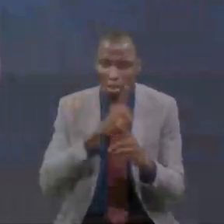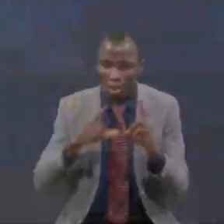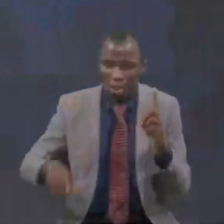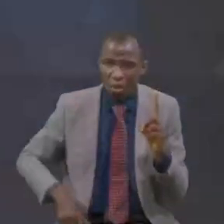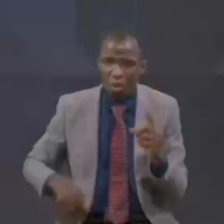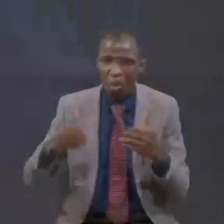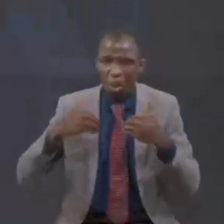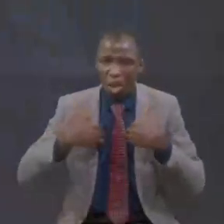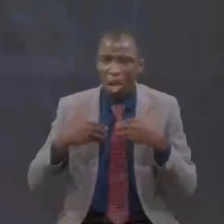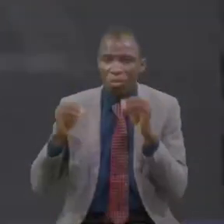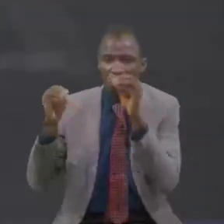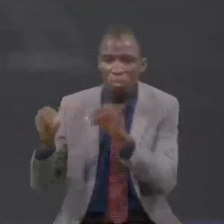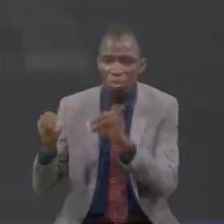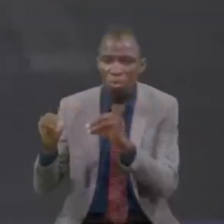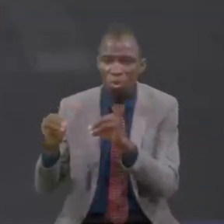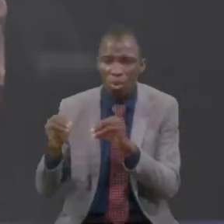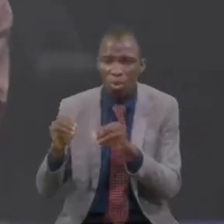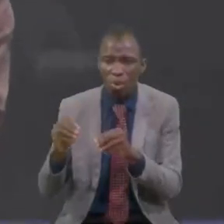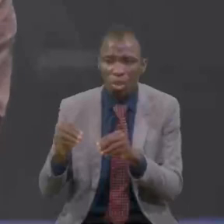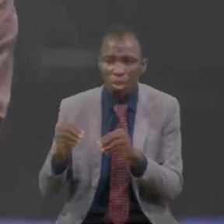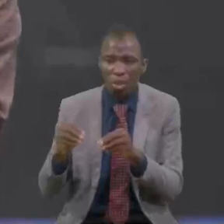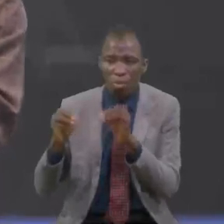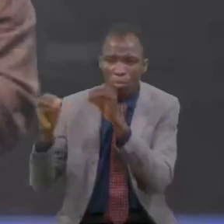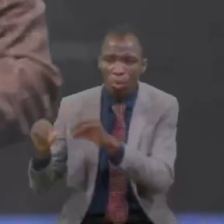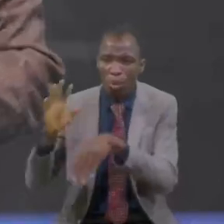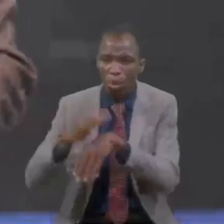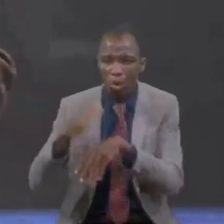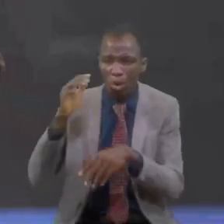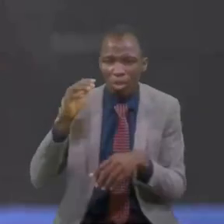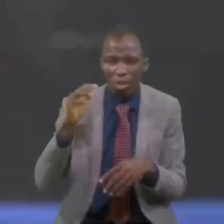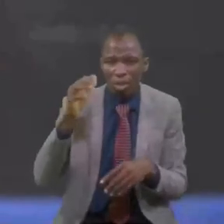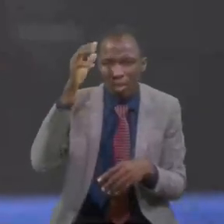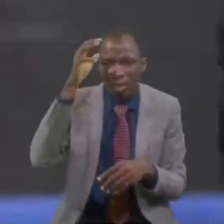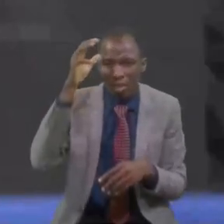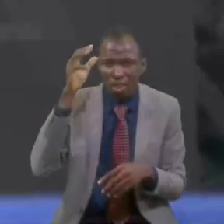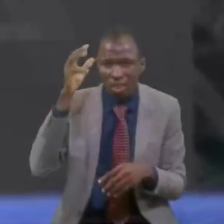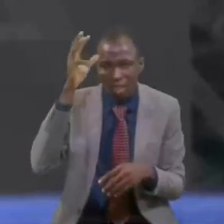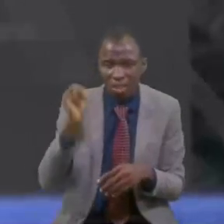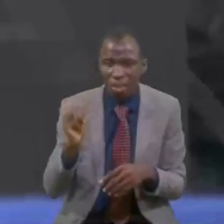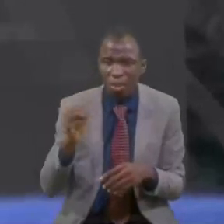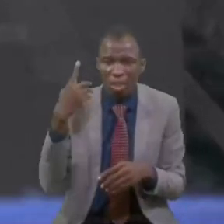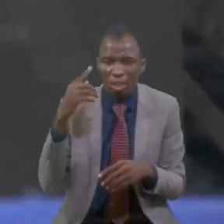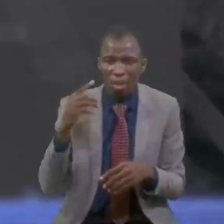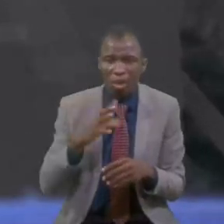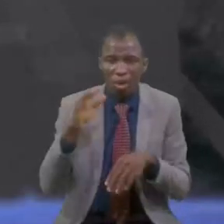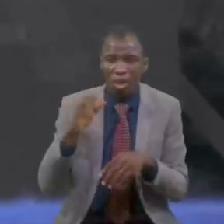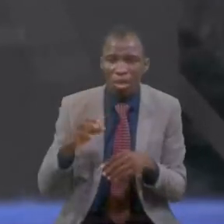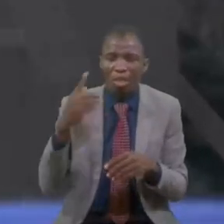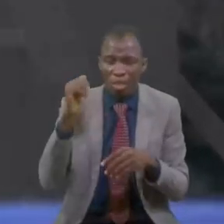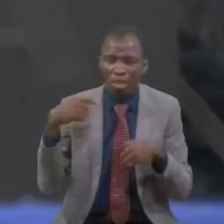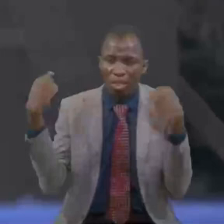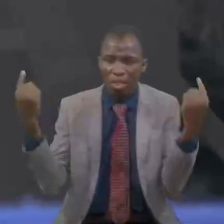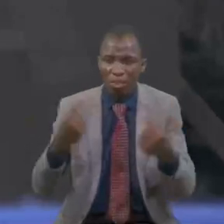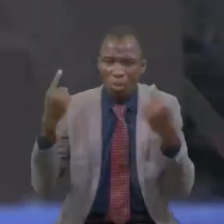retomber sur lui l'iniquité de nous tous